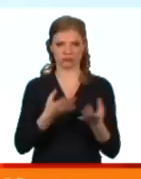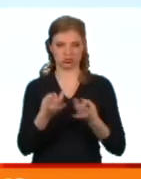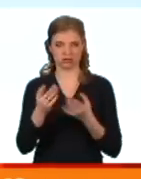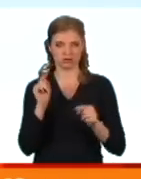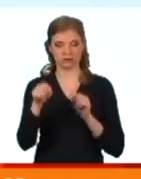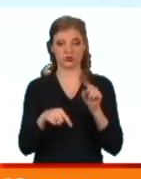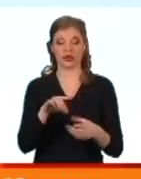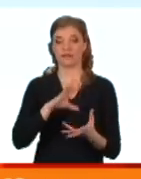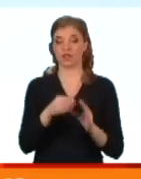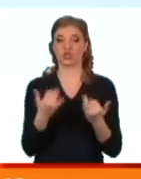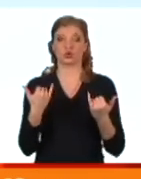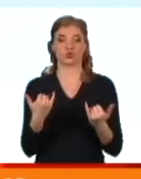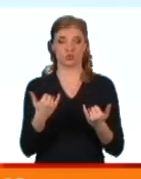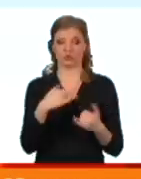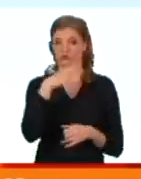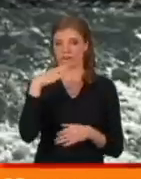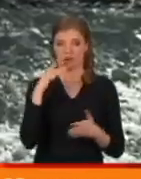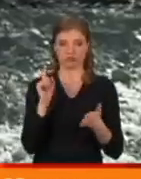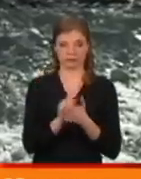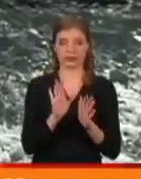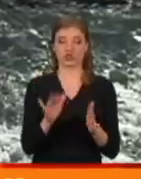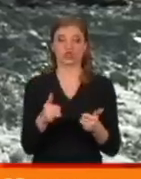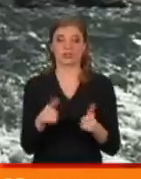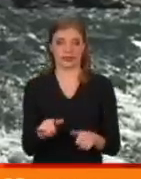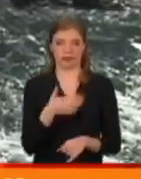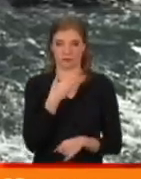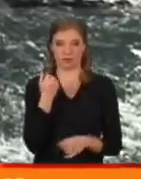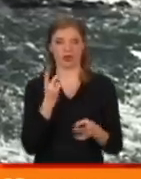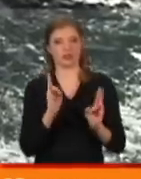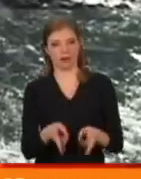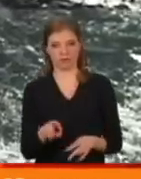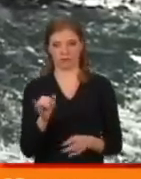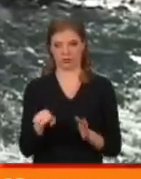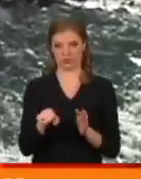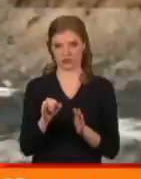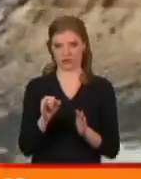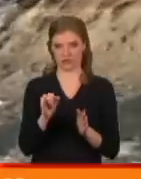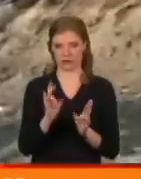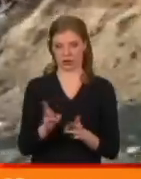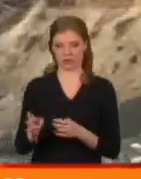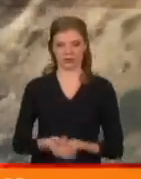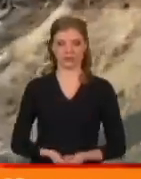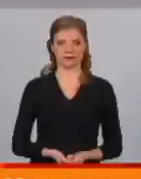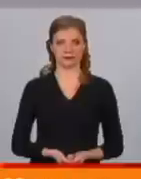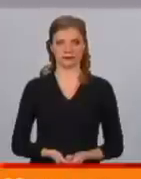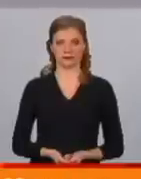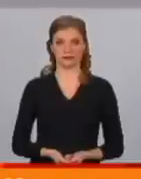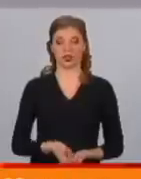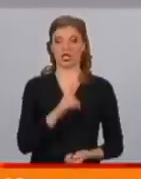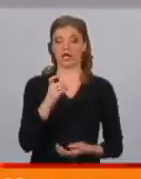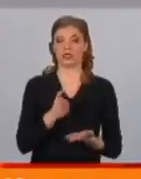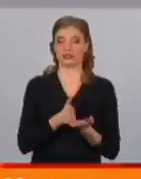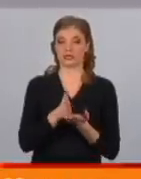набої. Внаслідок сьогоднішніх масових атак лише дивом немає травмованих та поранених. З